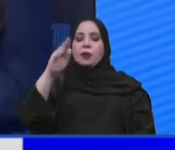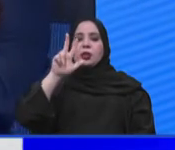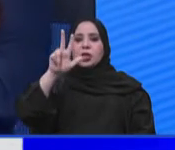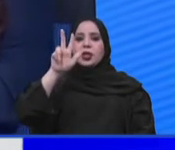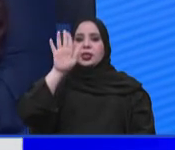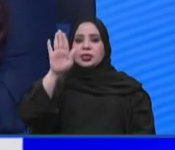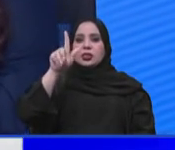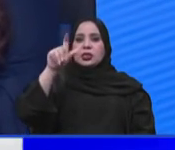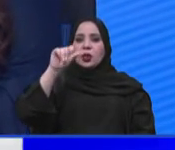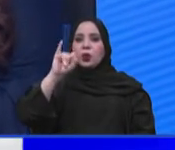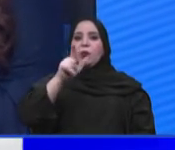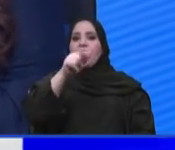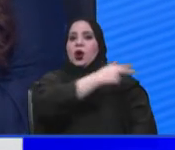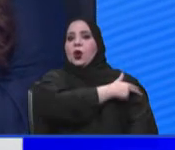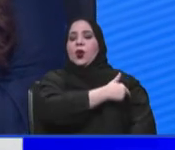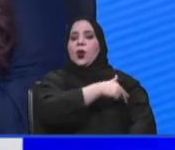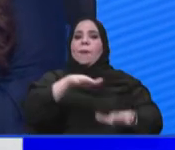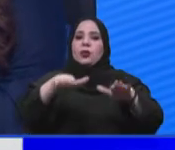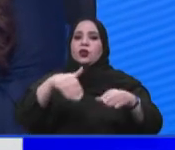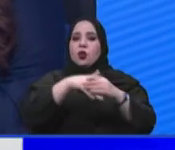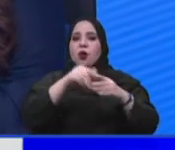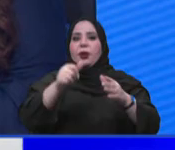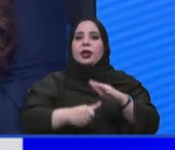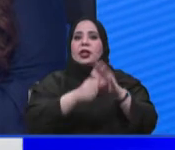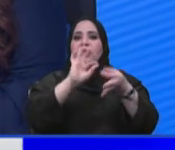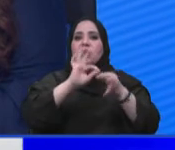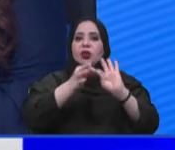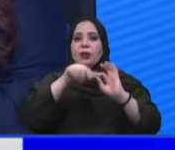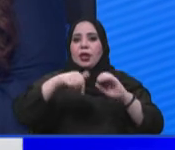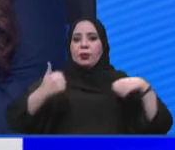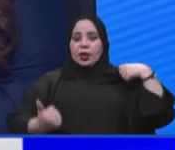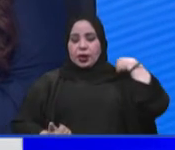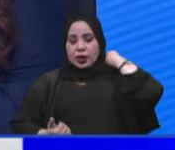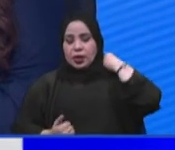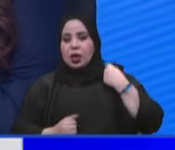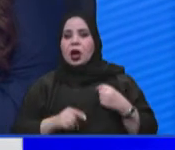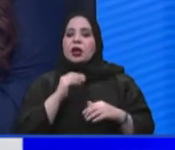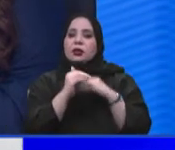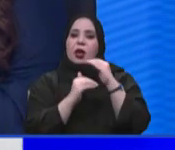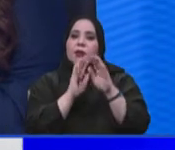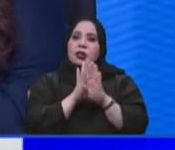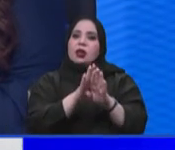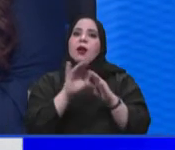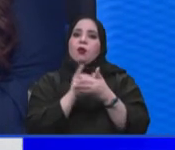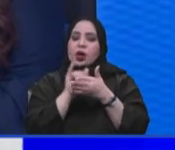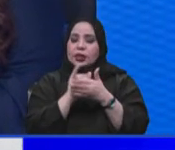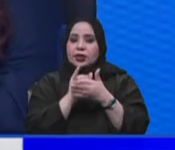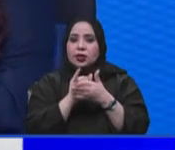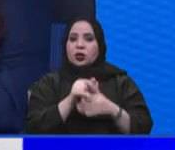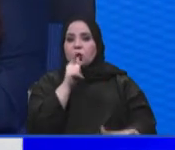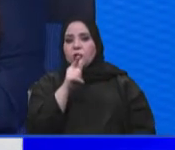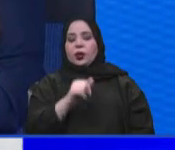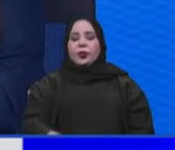النواب، رئيس جمعية البحرين للتنمية المؤسسات الصغيرة والمتوسطة.